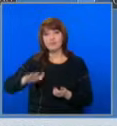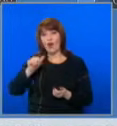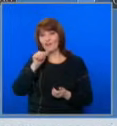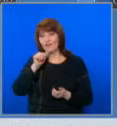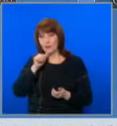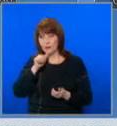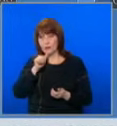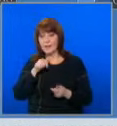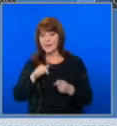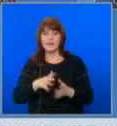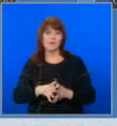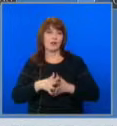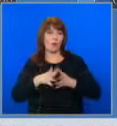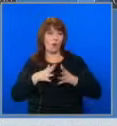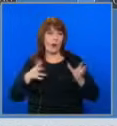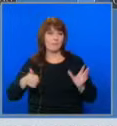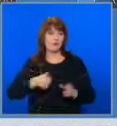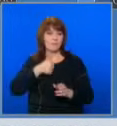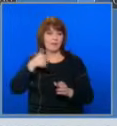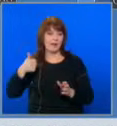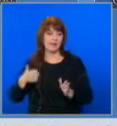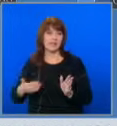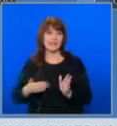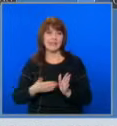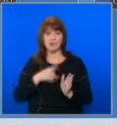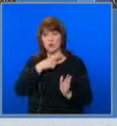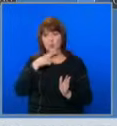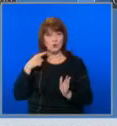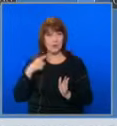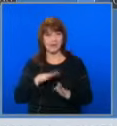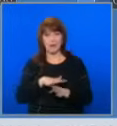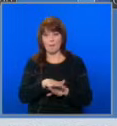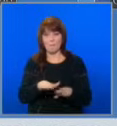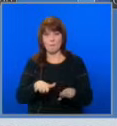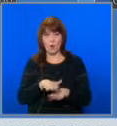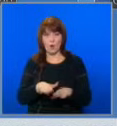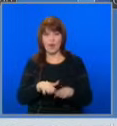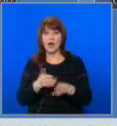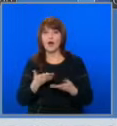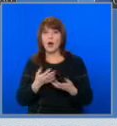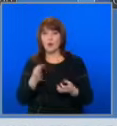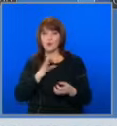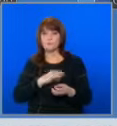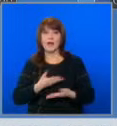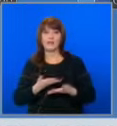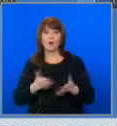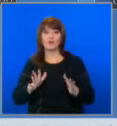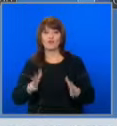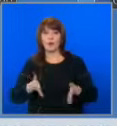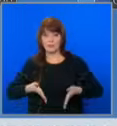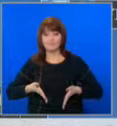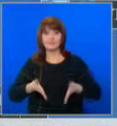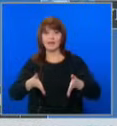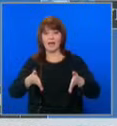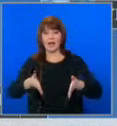тези големи победи на украйна в битката срещу руския черноморски флот украйна успя да отвори голям морски търговски маршрут край бреговете на